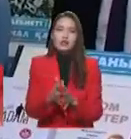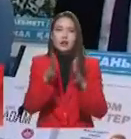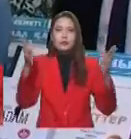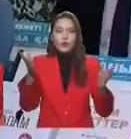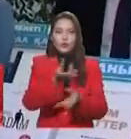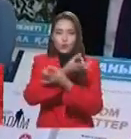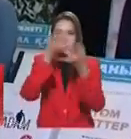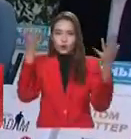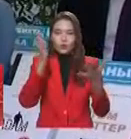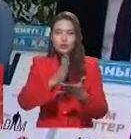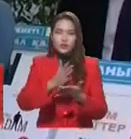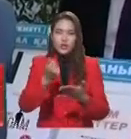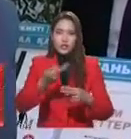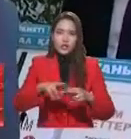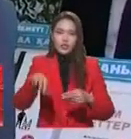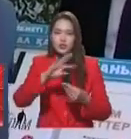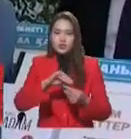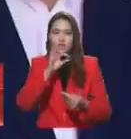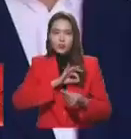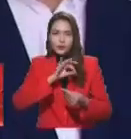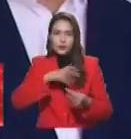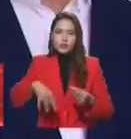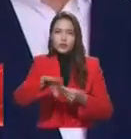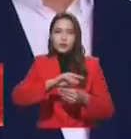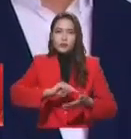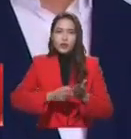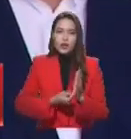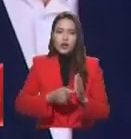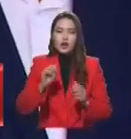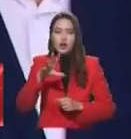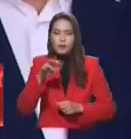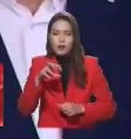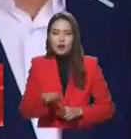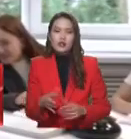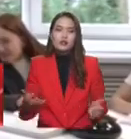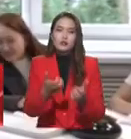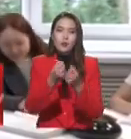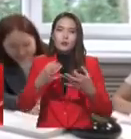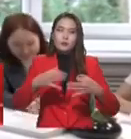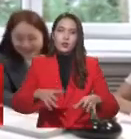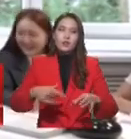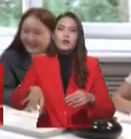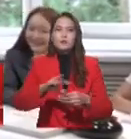С этой точки зрения, если их откроют и в районных филиалах партии «Аманат», это сделает книги доступными для всех.